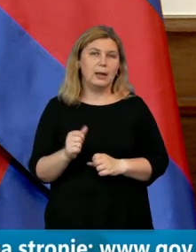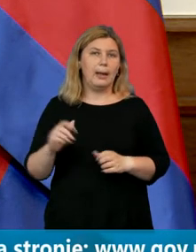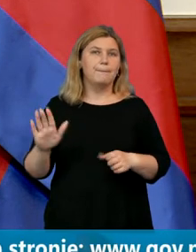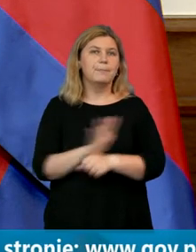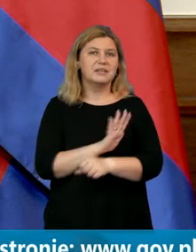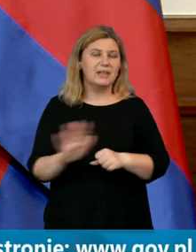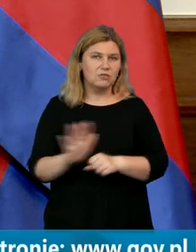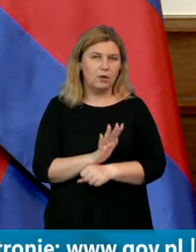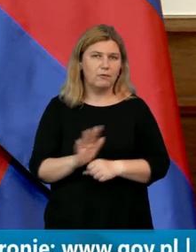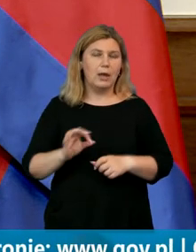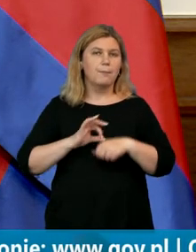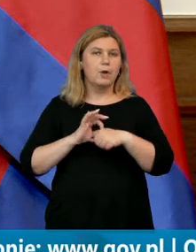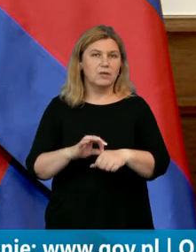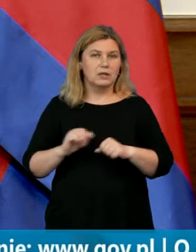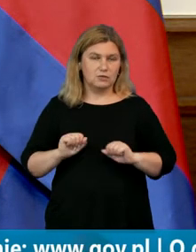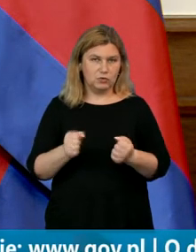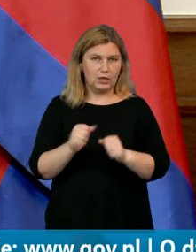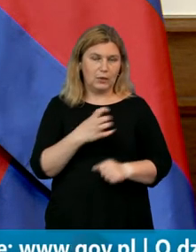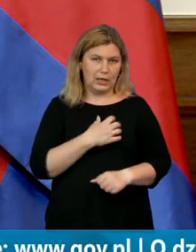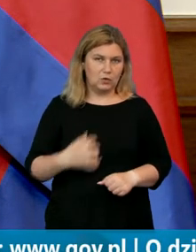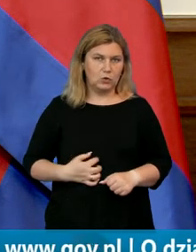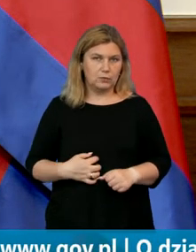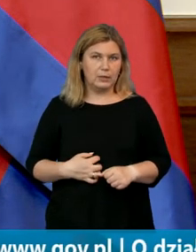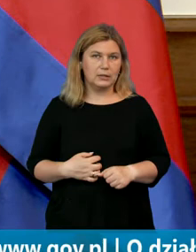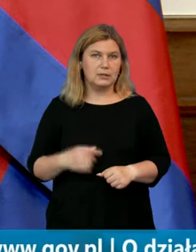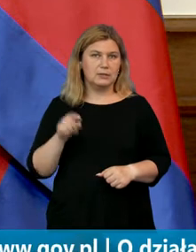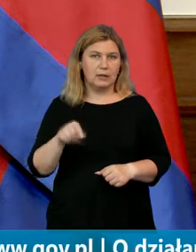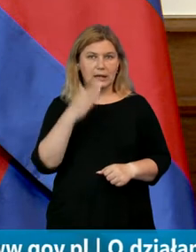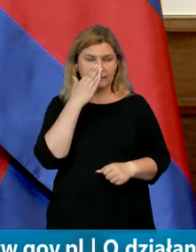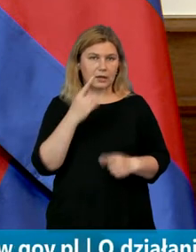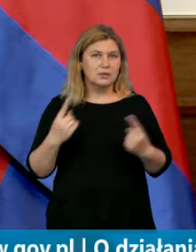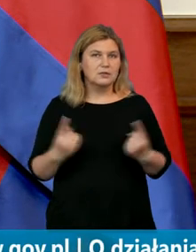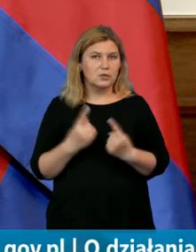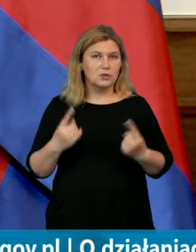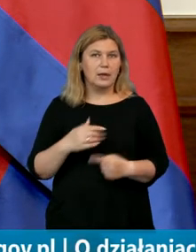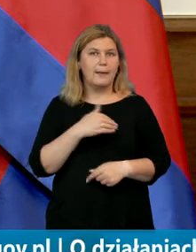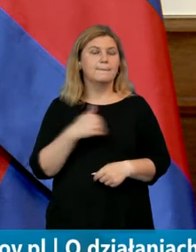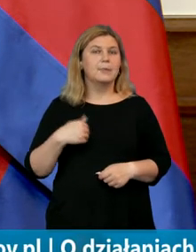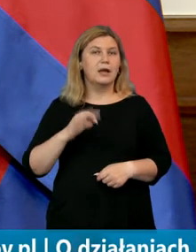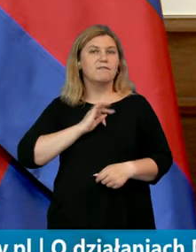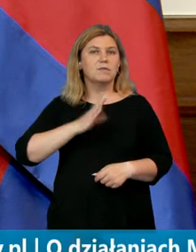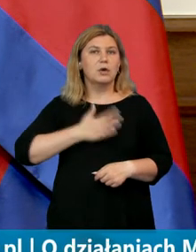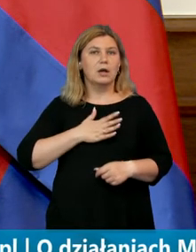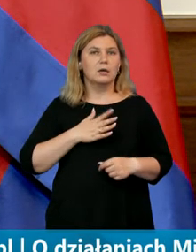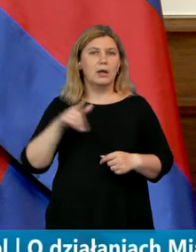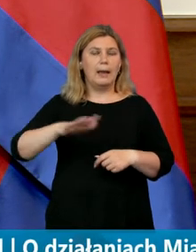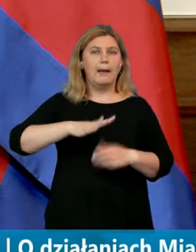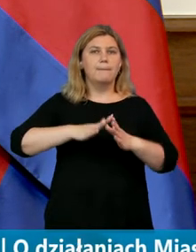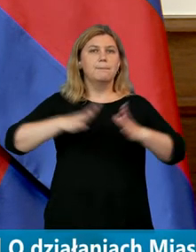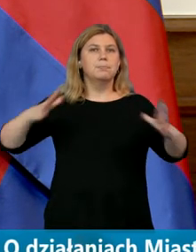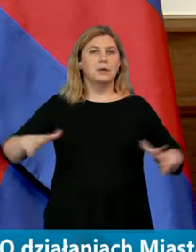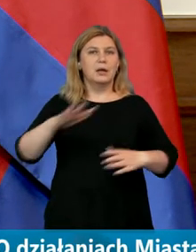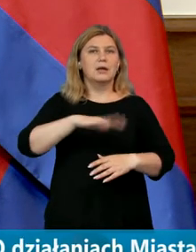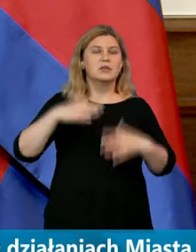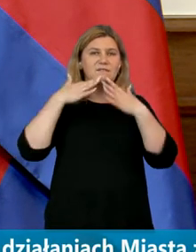biznesowi, służą prowadzeniu tam działalności gospodarcze, więc tak wygląda sytuacja. My jesteśmy właścicielem tylko tego wielkiego placu, gdzie stoi teraz Wesołe